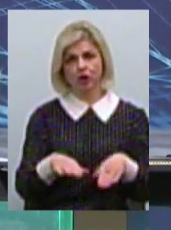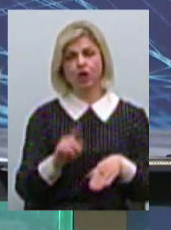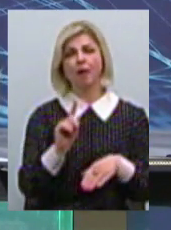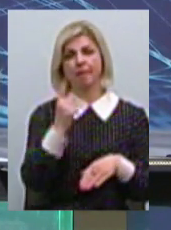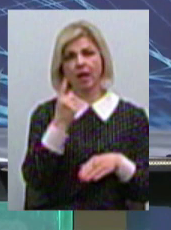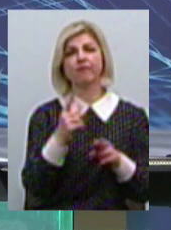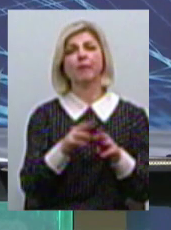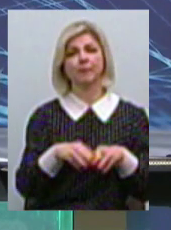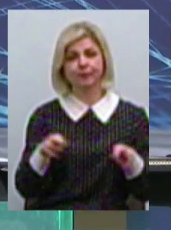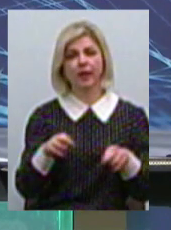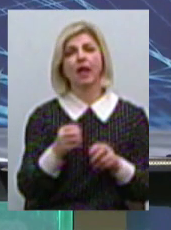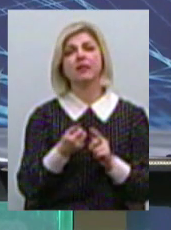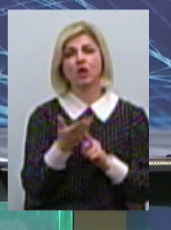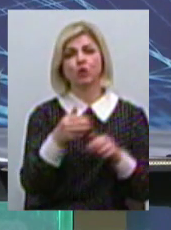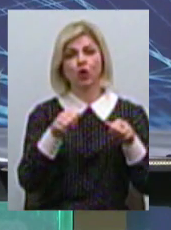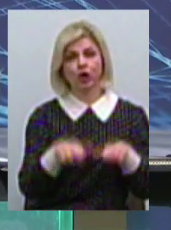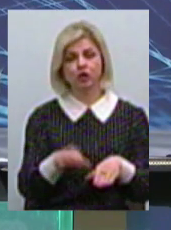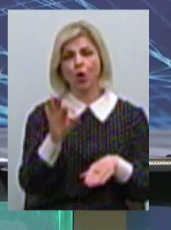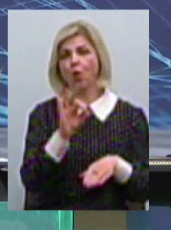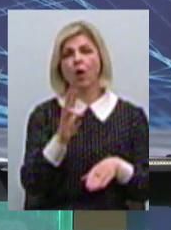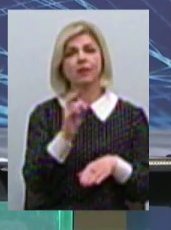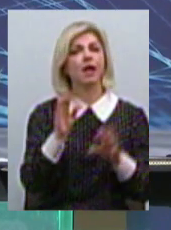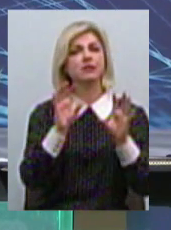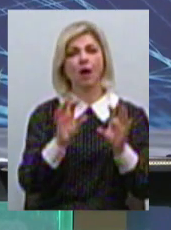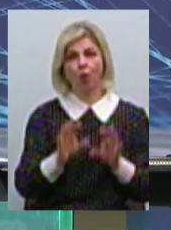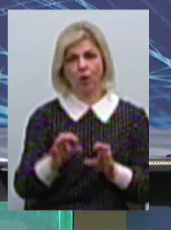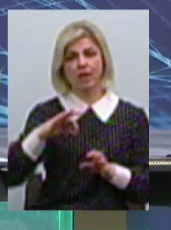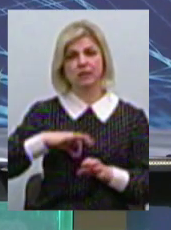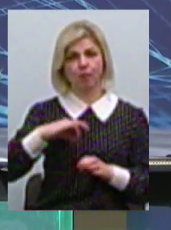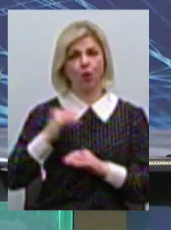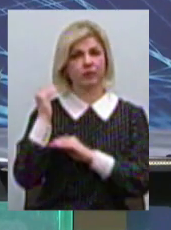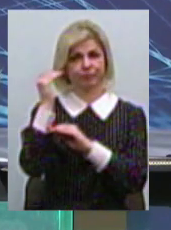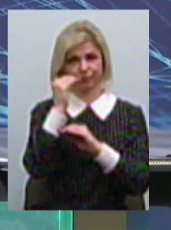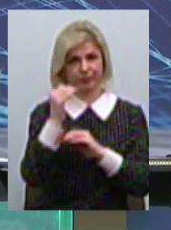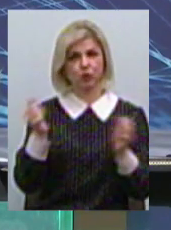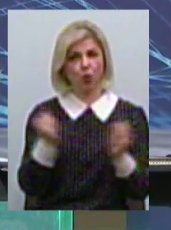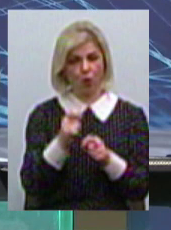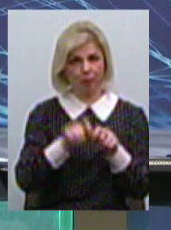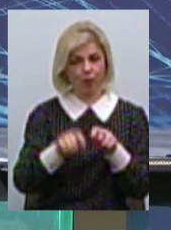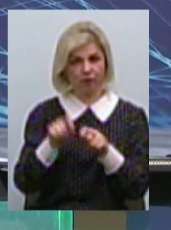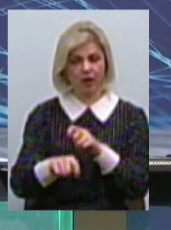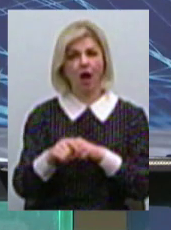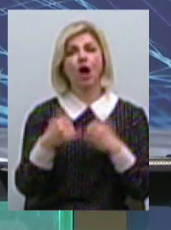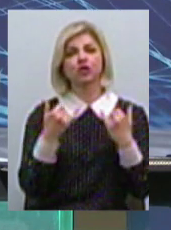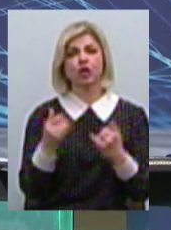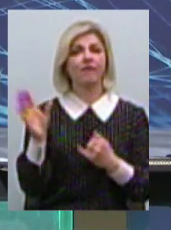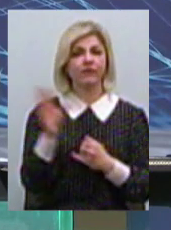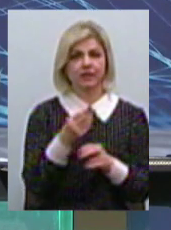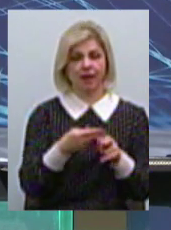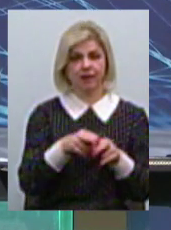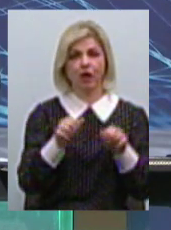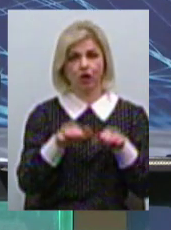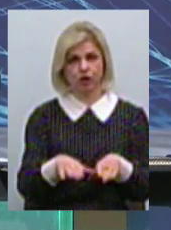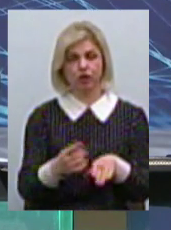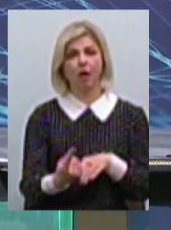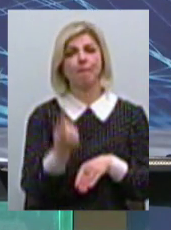інстанціями декілька рішень щодо незаконності використання Труками. В апеляційній інстанції всі ці рішення, і вони в першу